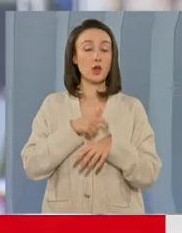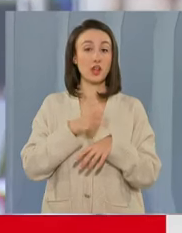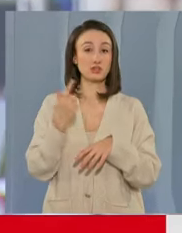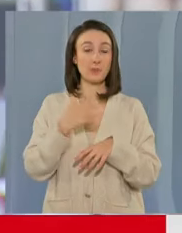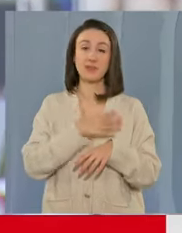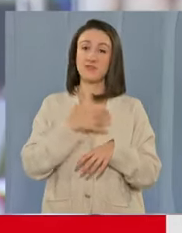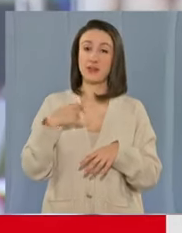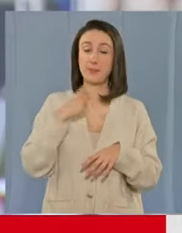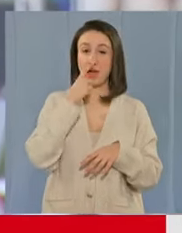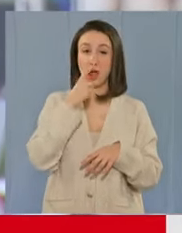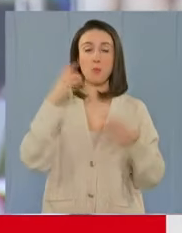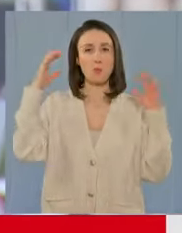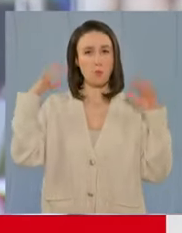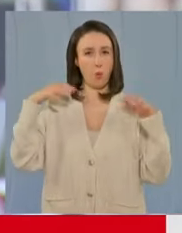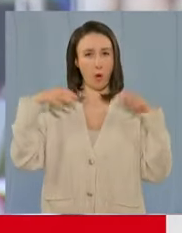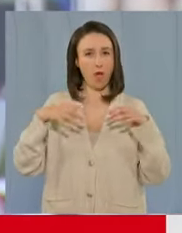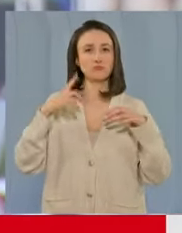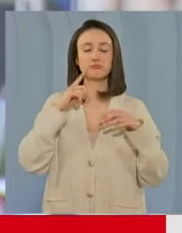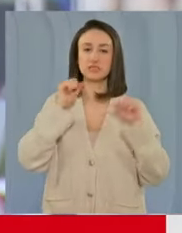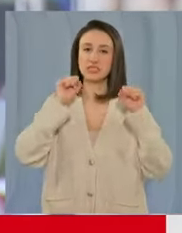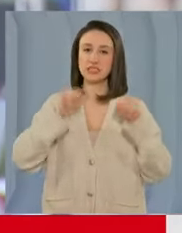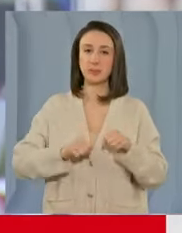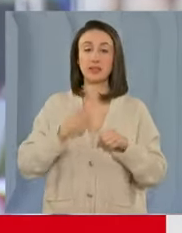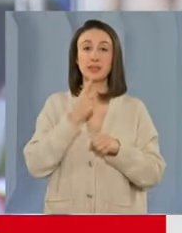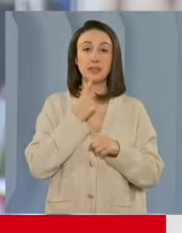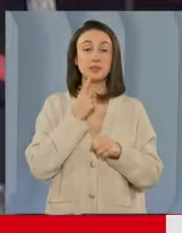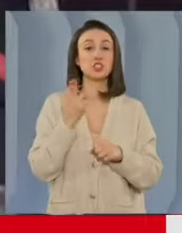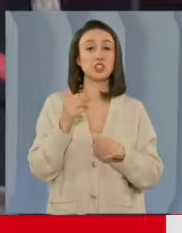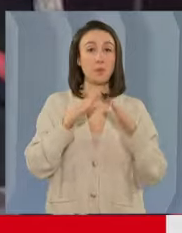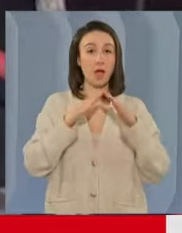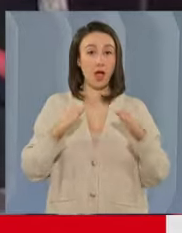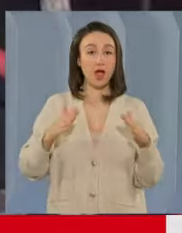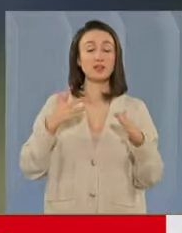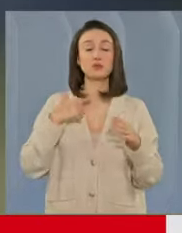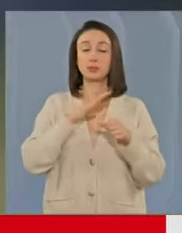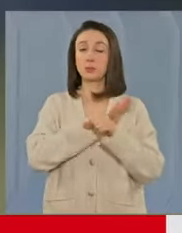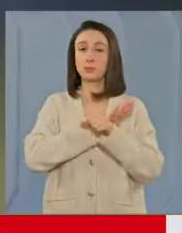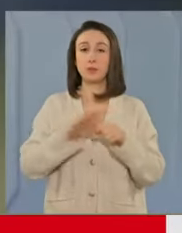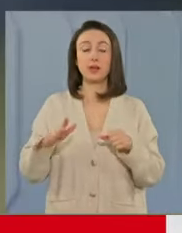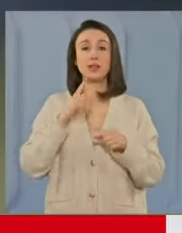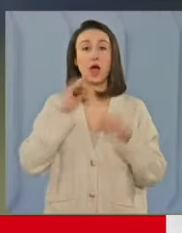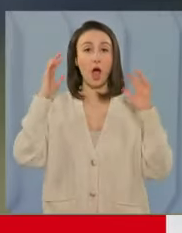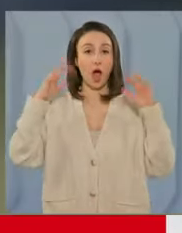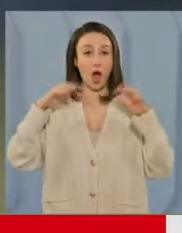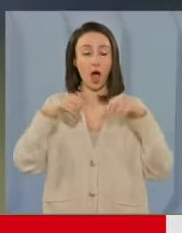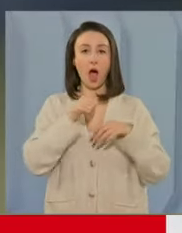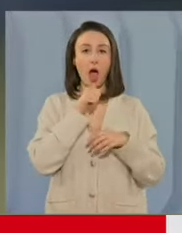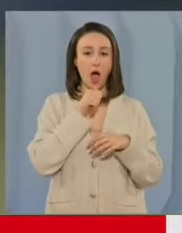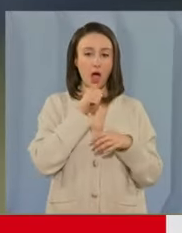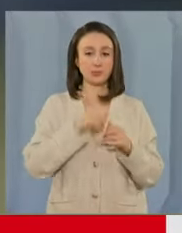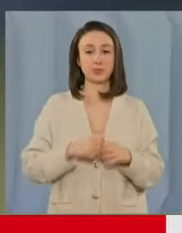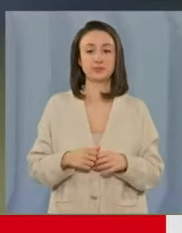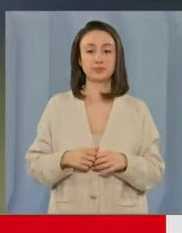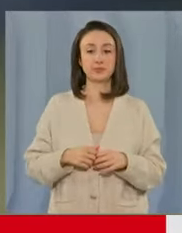vremea era și precipitațiile abundente au pus stăpânire pe județul Timiș 15 gospodării au fost inundate de o viitură puternică ce s a bătut asupra